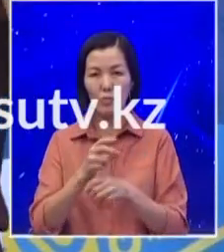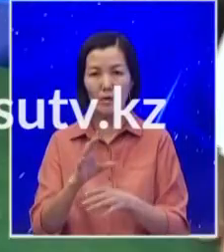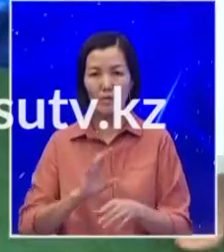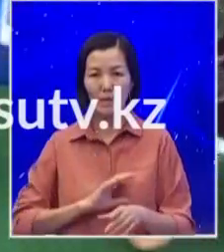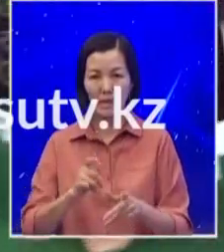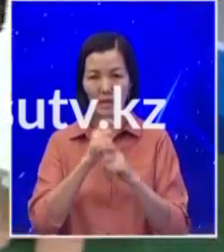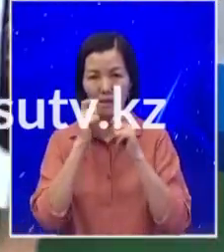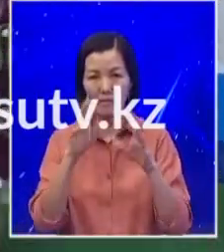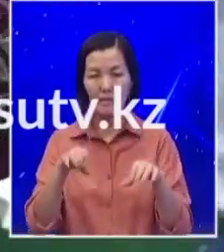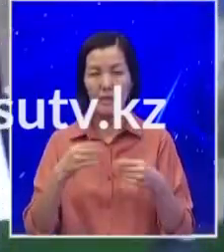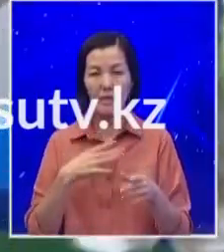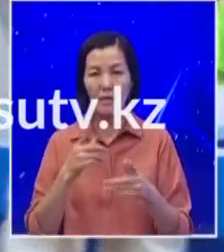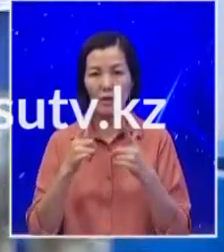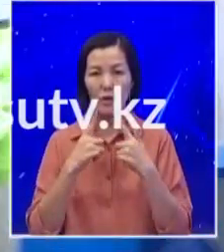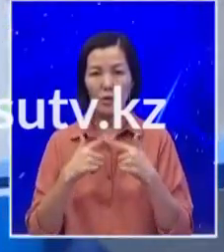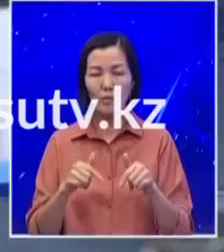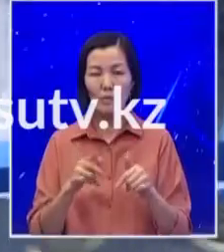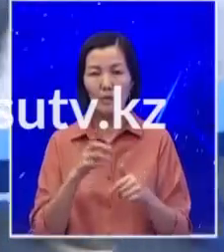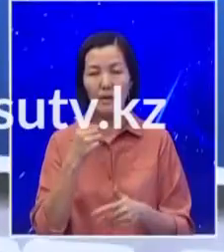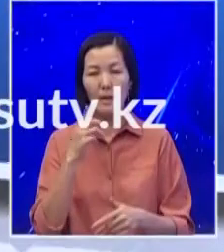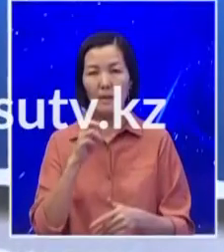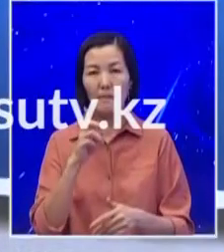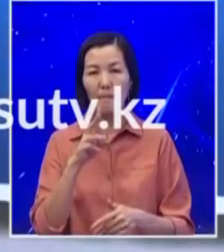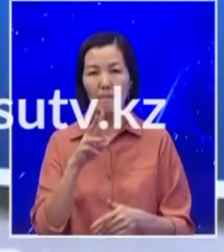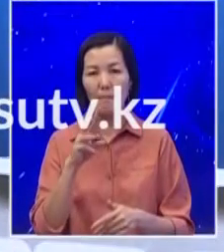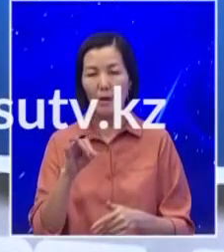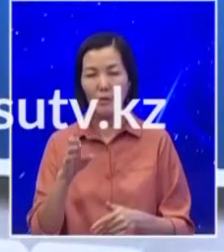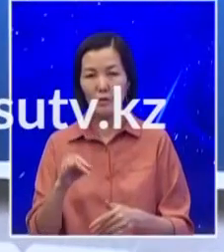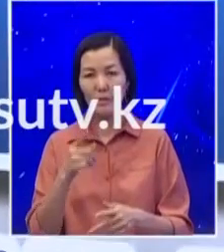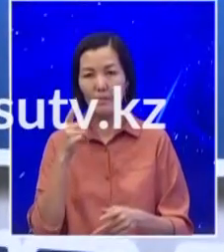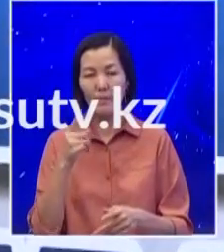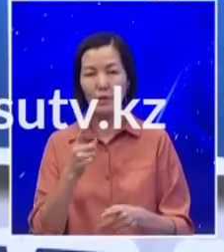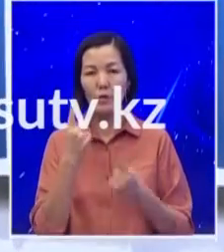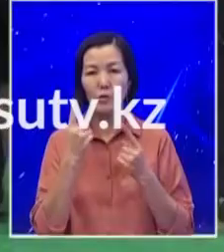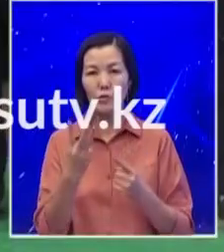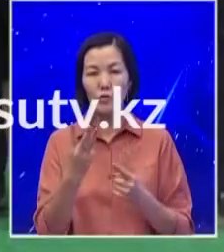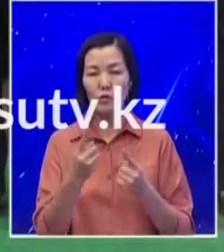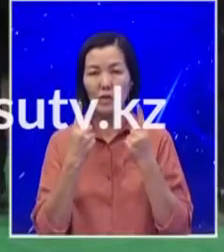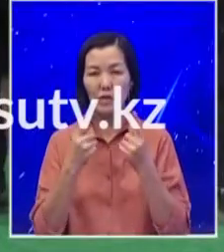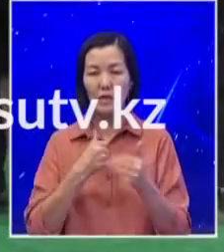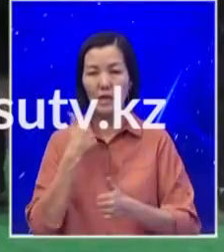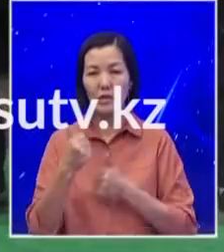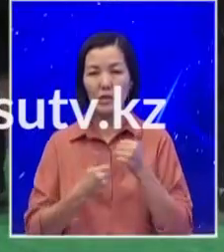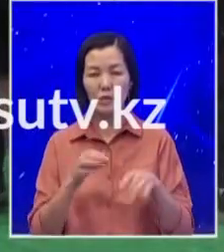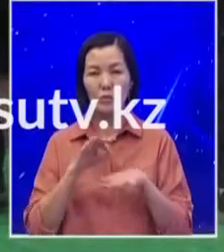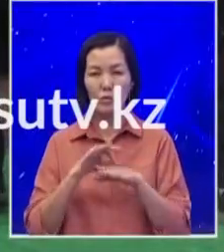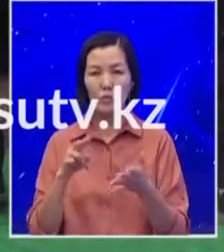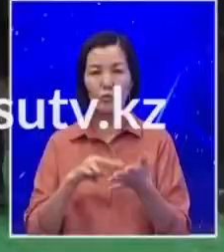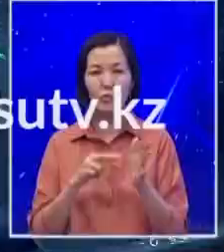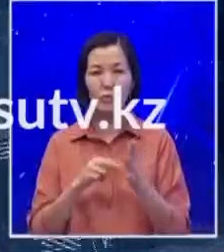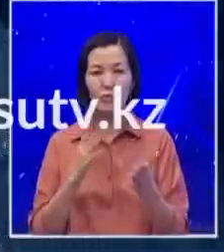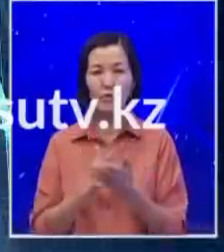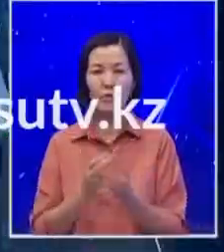табысталды. Ұйымдастырушылардың айтуынша бәйге маусымы аяқталғанға дейін 3 ірі ат жарысын өткізу жоспарланып отыр. Жарқын